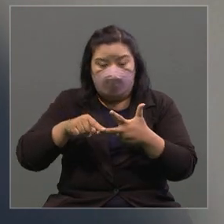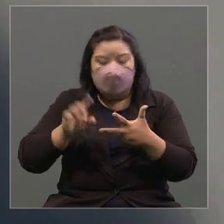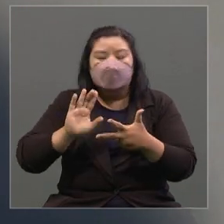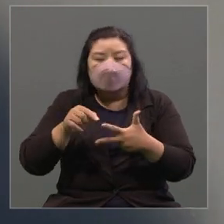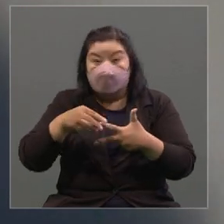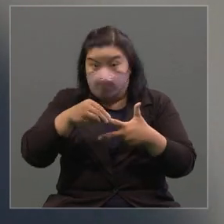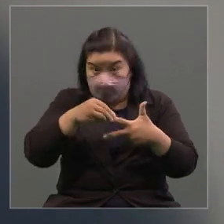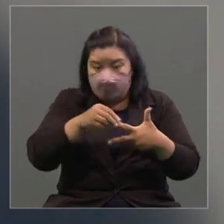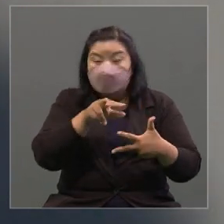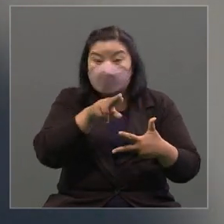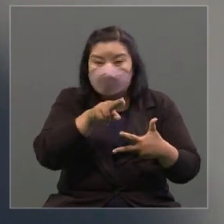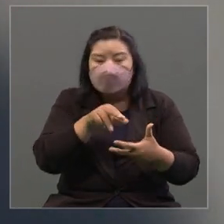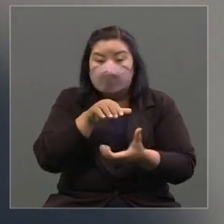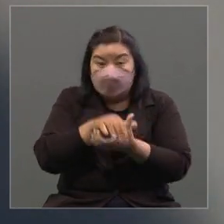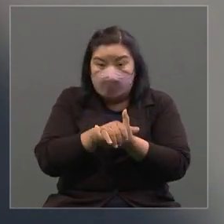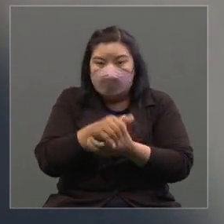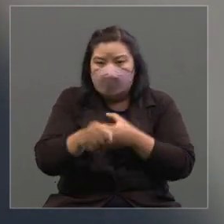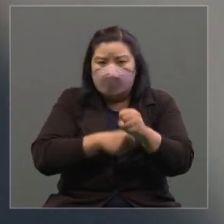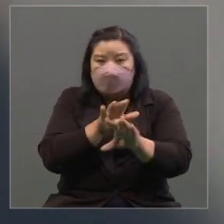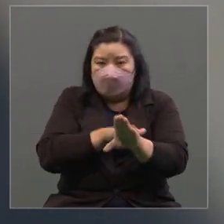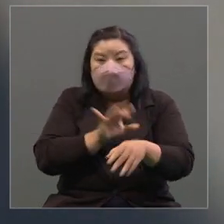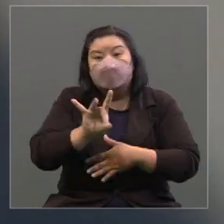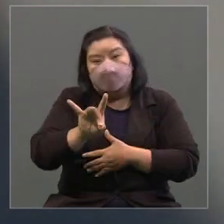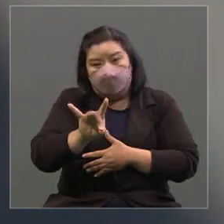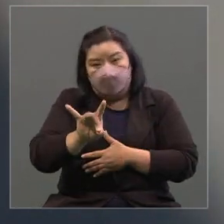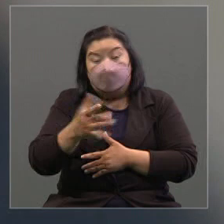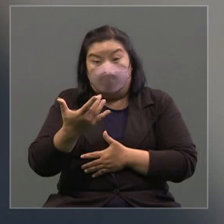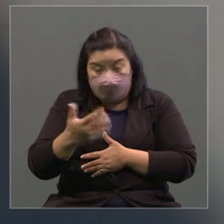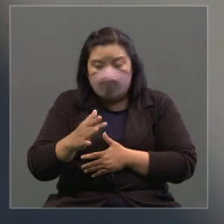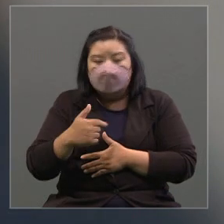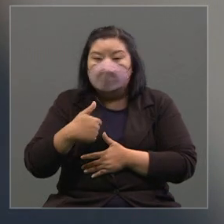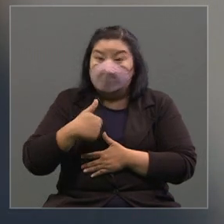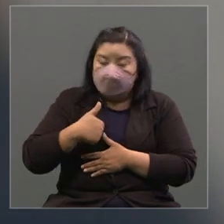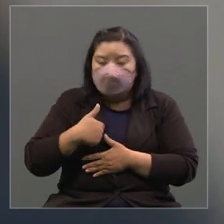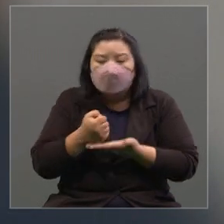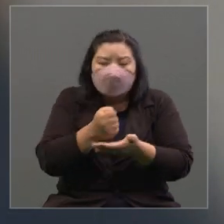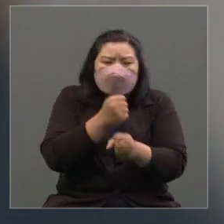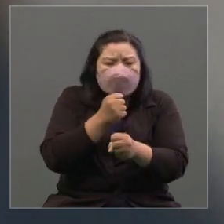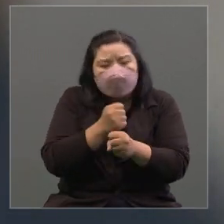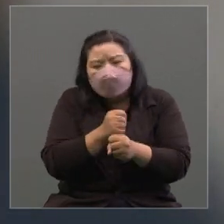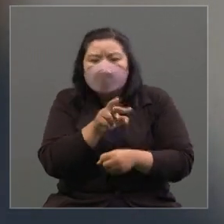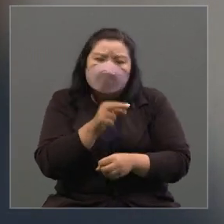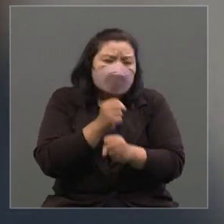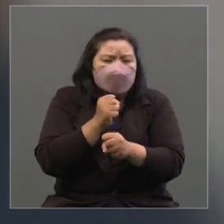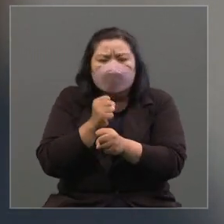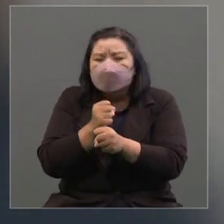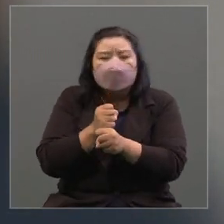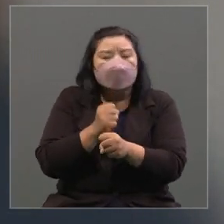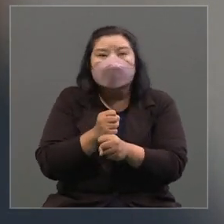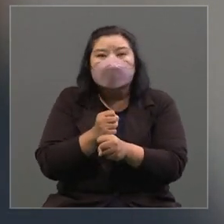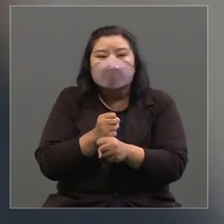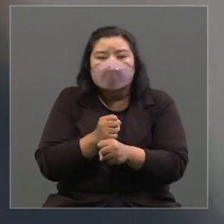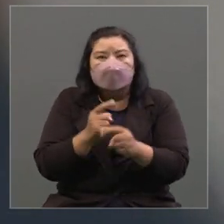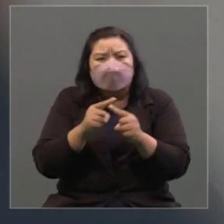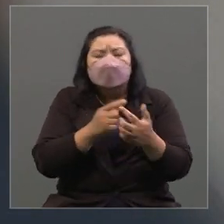ามีของเธอเนี่ยใช้ชีวิตคู่อยู่กินกันมา8ปีที่ผ่านมาเนี่ยเธอบอกว่าเธอก็ช่วยสามีทำมาหากินมาตามปกติ